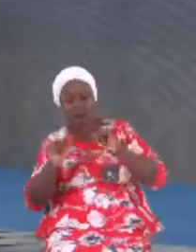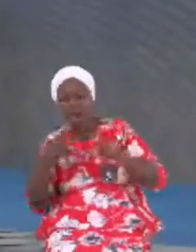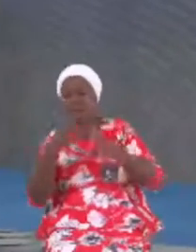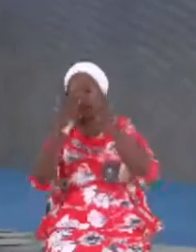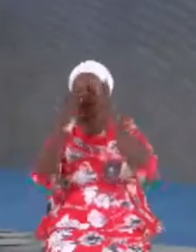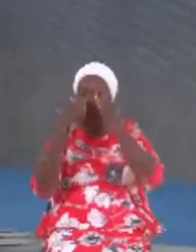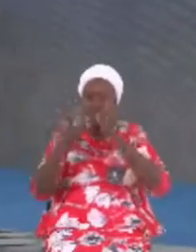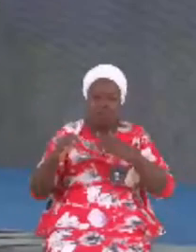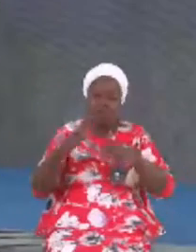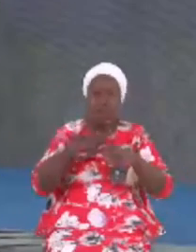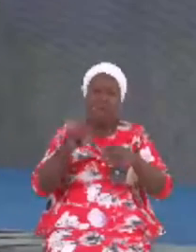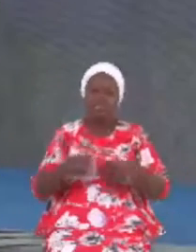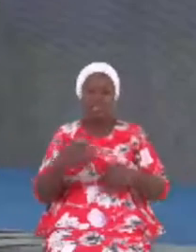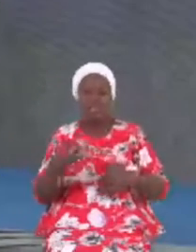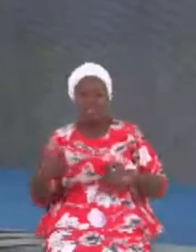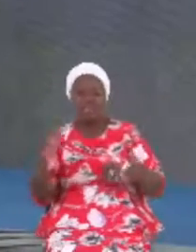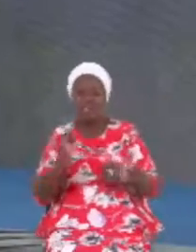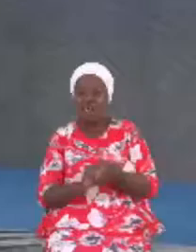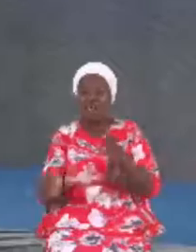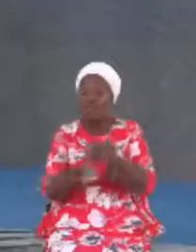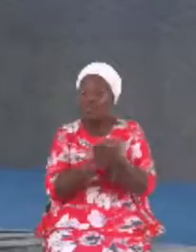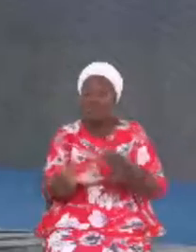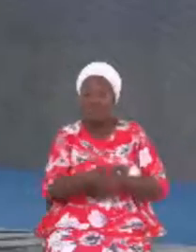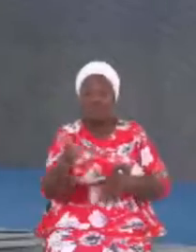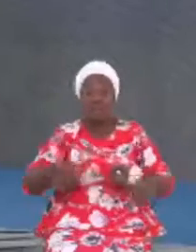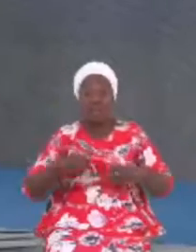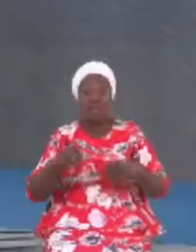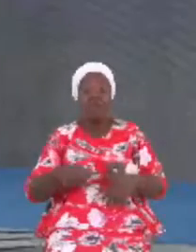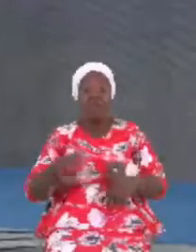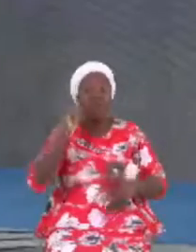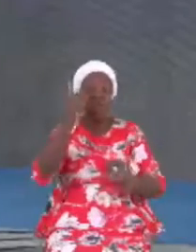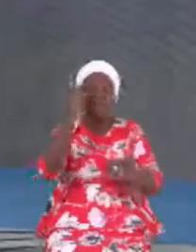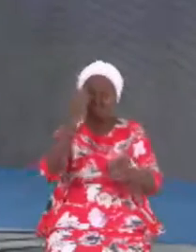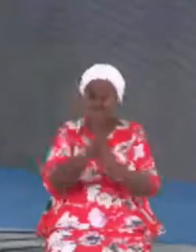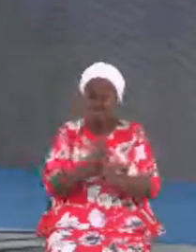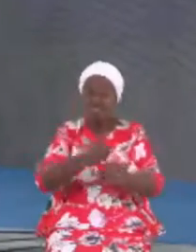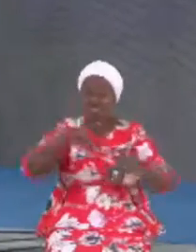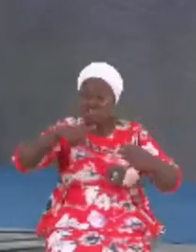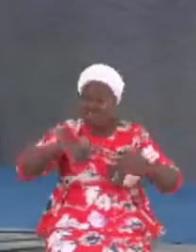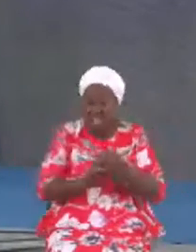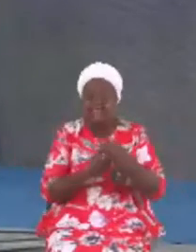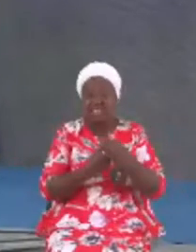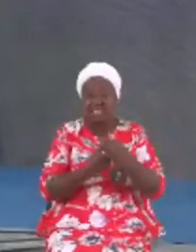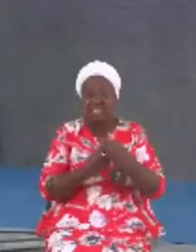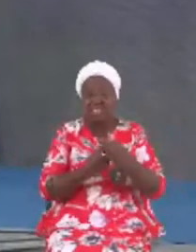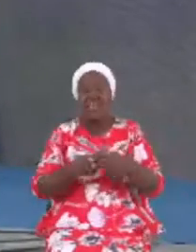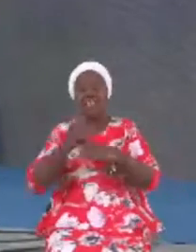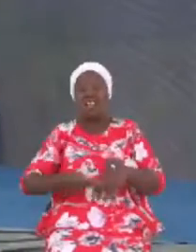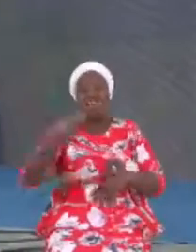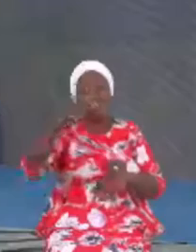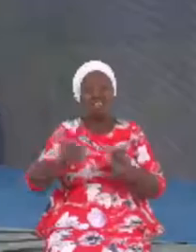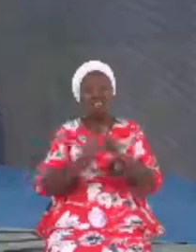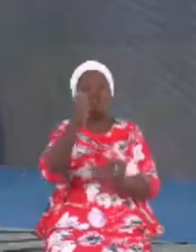la douleur, les choses qui détruisent la vie, ça, ils vont juste commencer à un